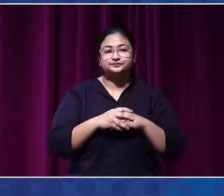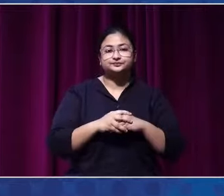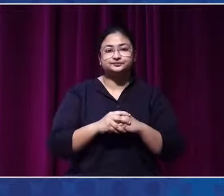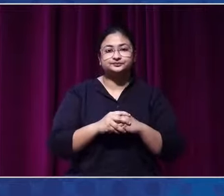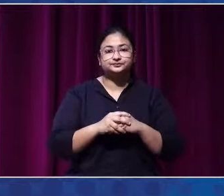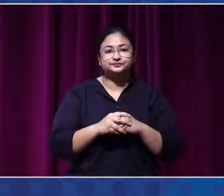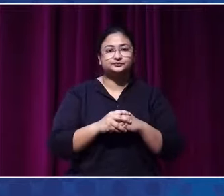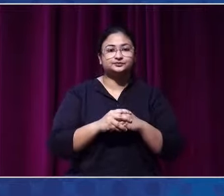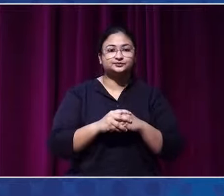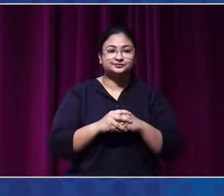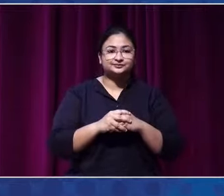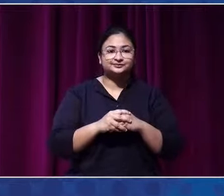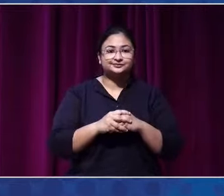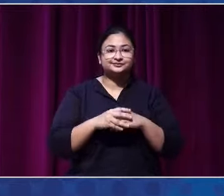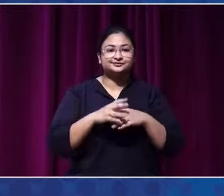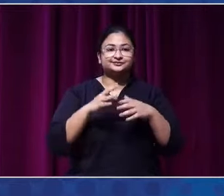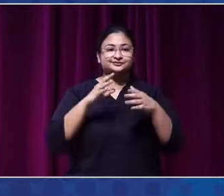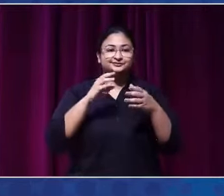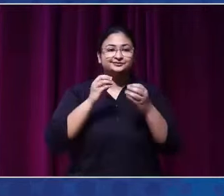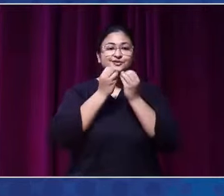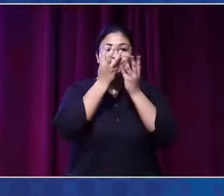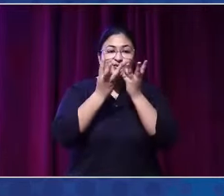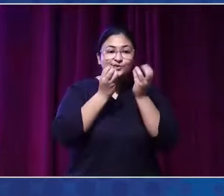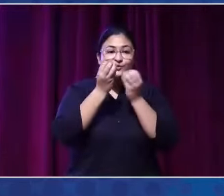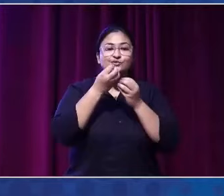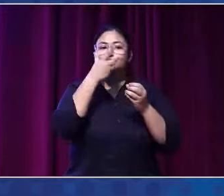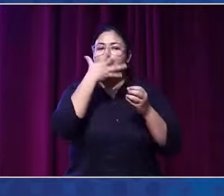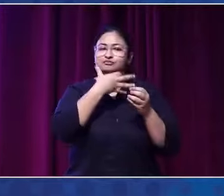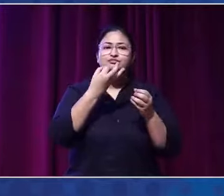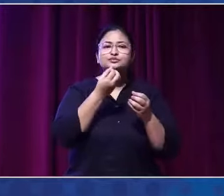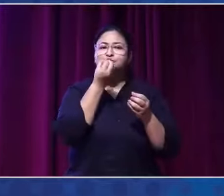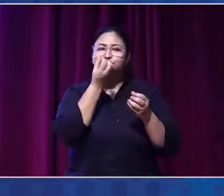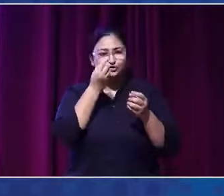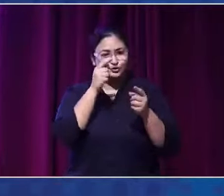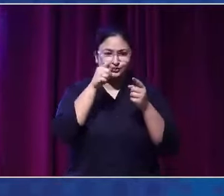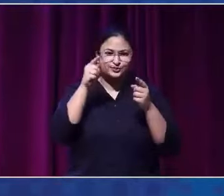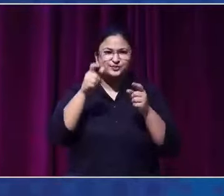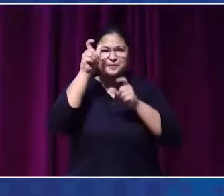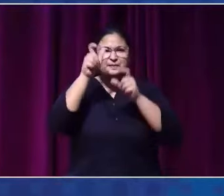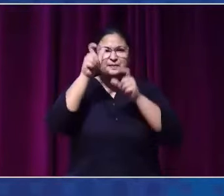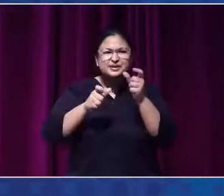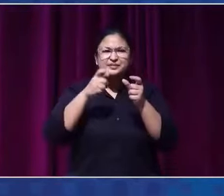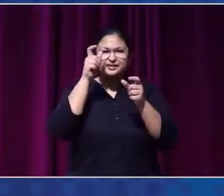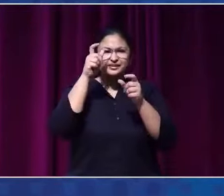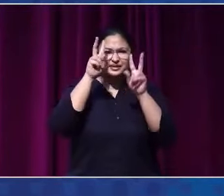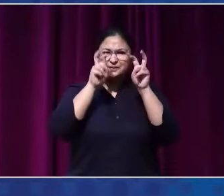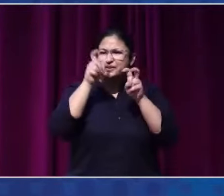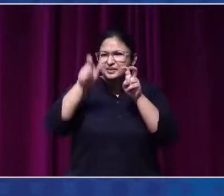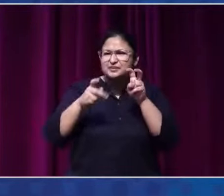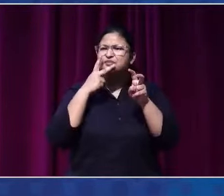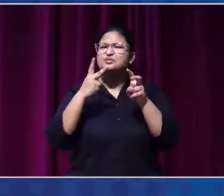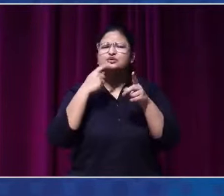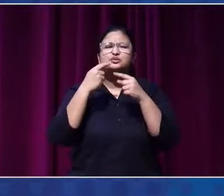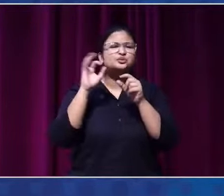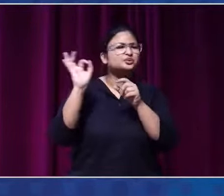हूं। गुलशन की खूबसूरती फूलों से है, माली की बात कौन करता है? गुलशन की खूबसूरती फूलों से है, माली की बात कौन